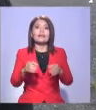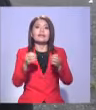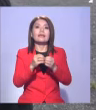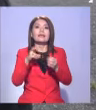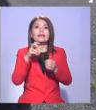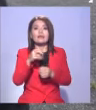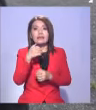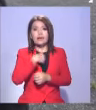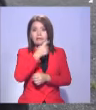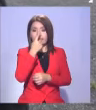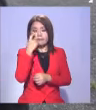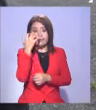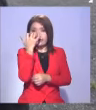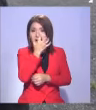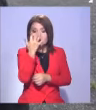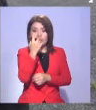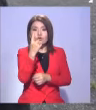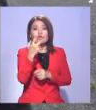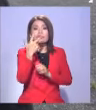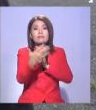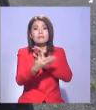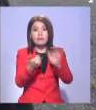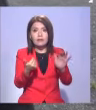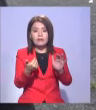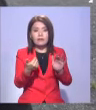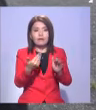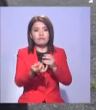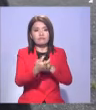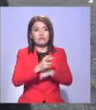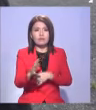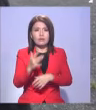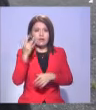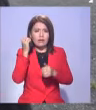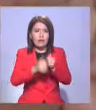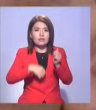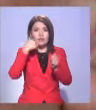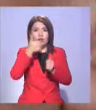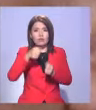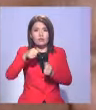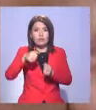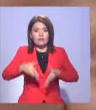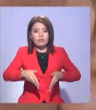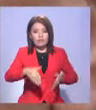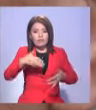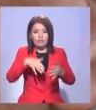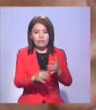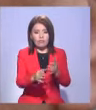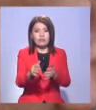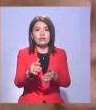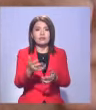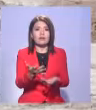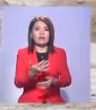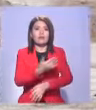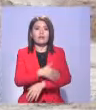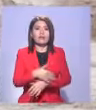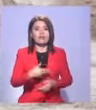көзім көрмейді. Скорый шақырсам келмейді. Жылда мынаны қазып тастай жол саламыз деп. Далаға шығудан